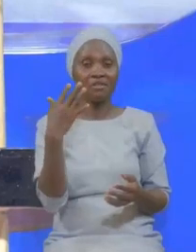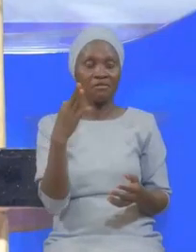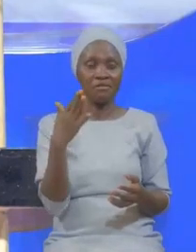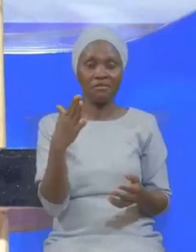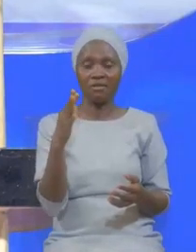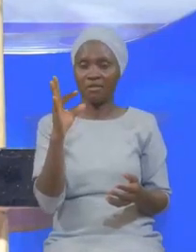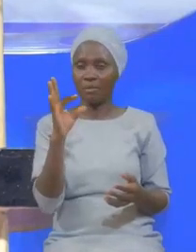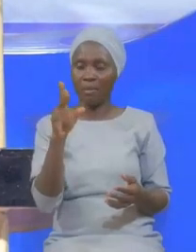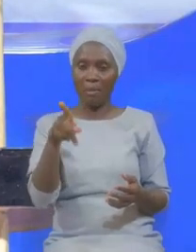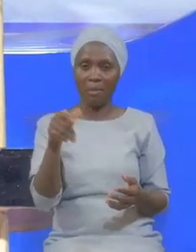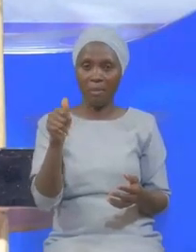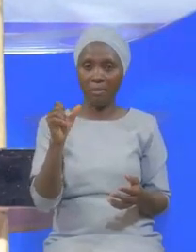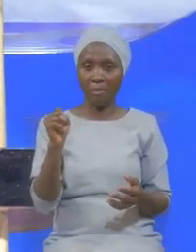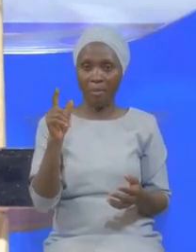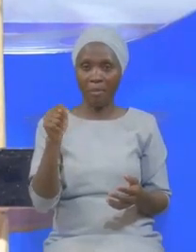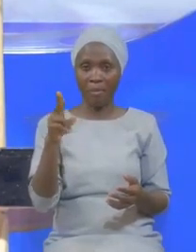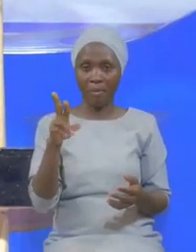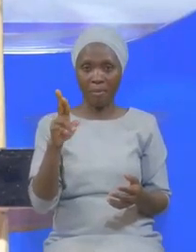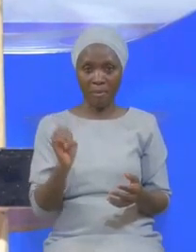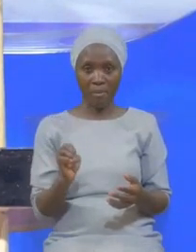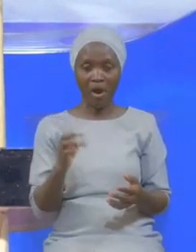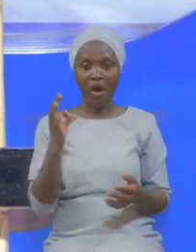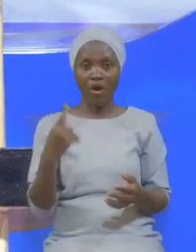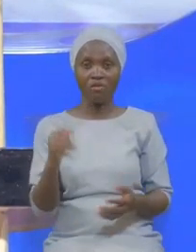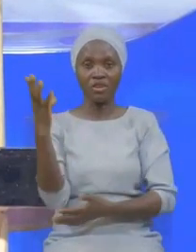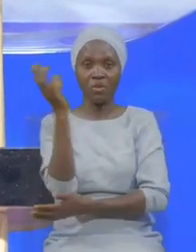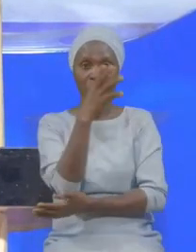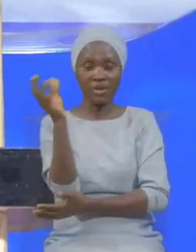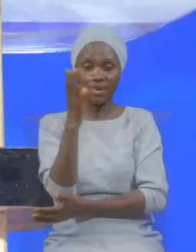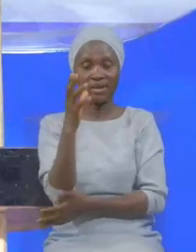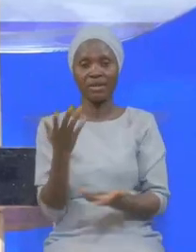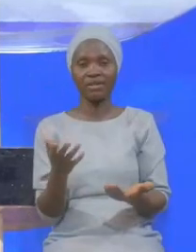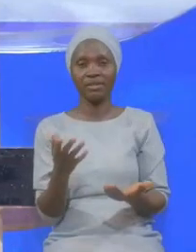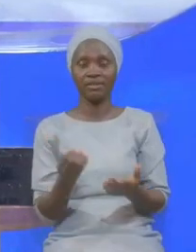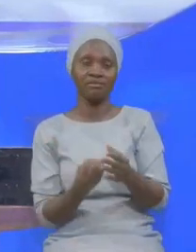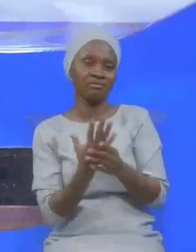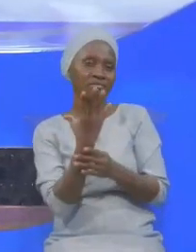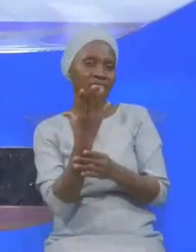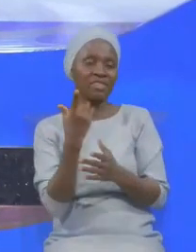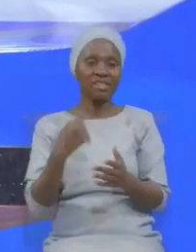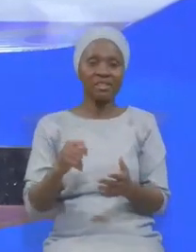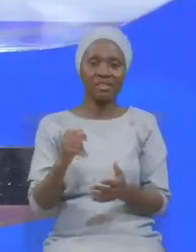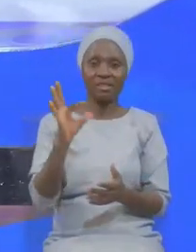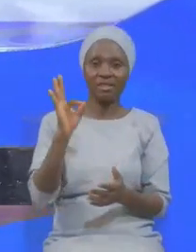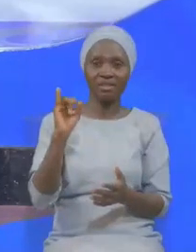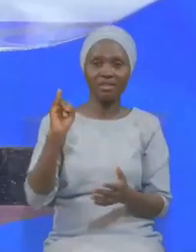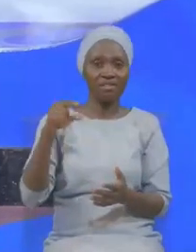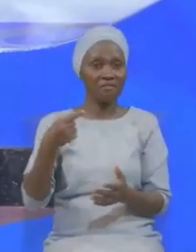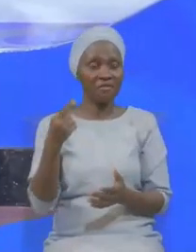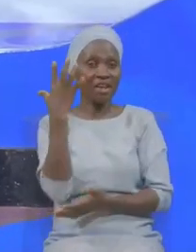Car l'Éternel fait de grandes choses. Bêtes des champs, ne craignez pas, car les plaines du désert reverdiront,